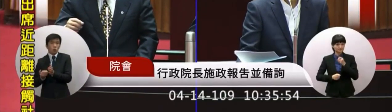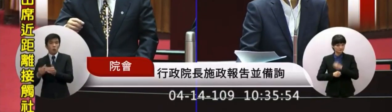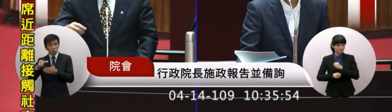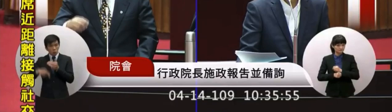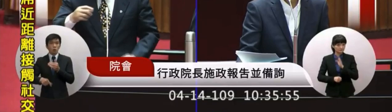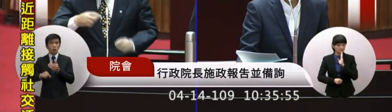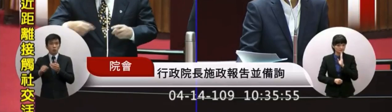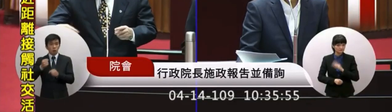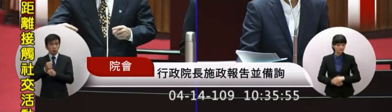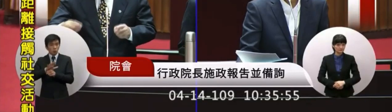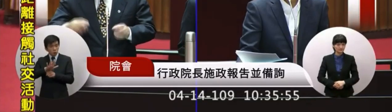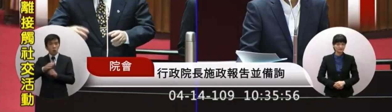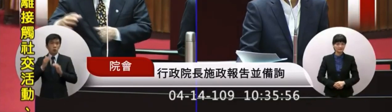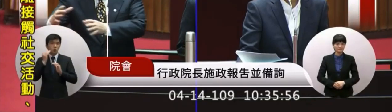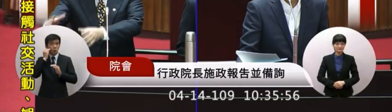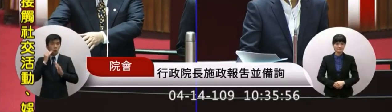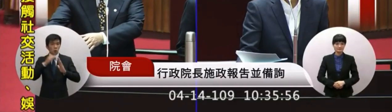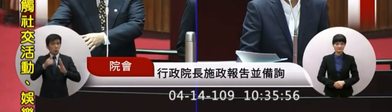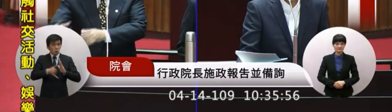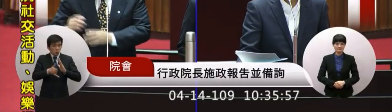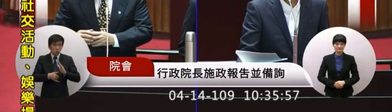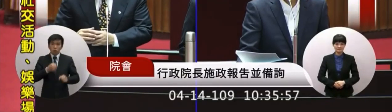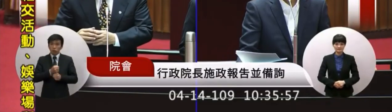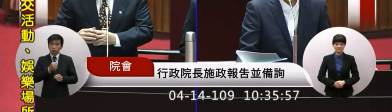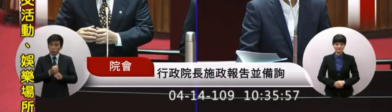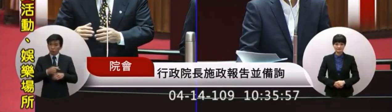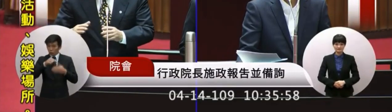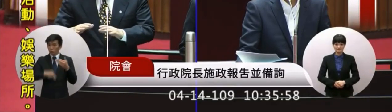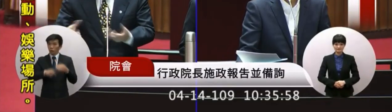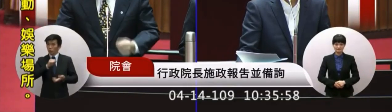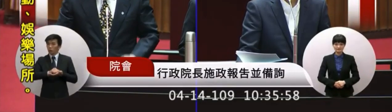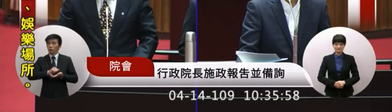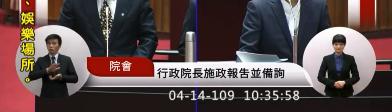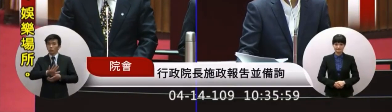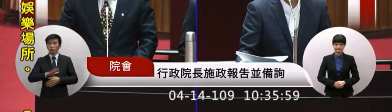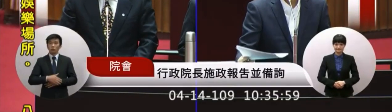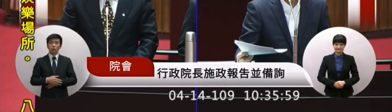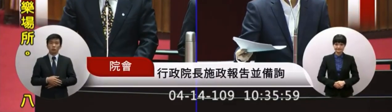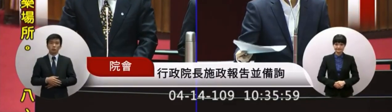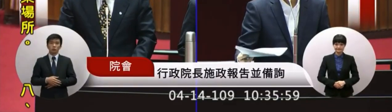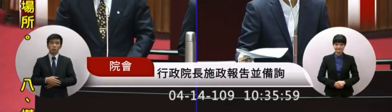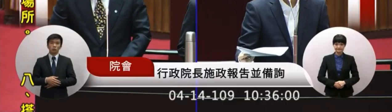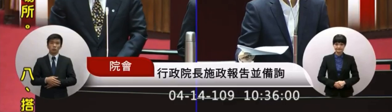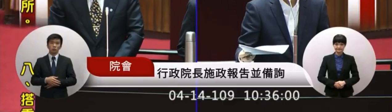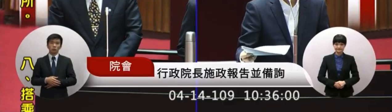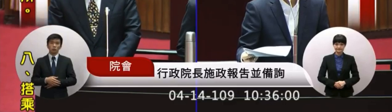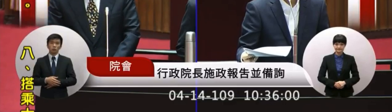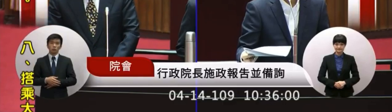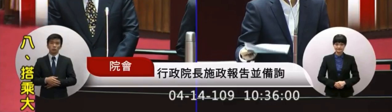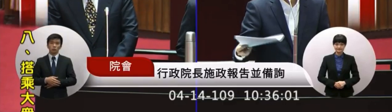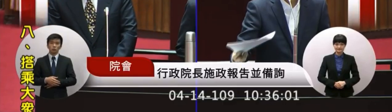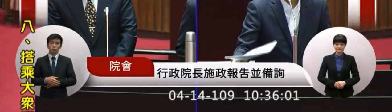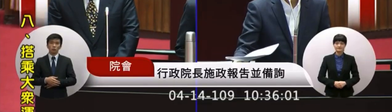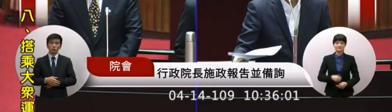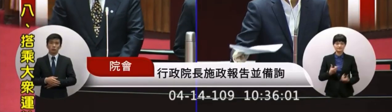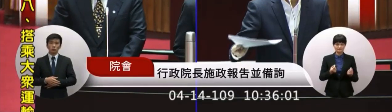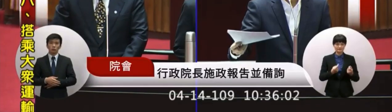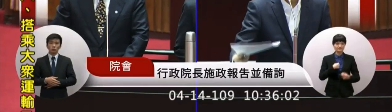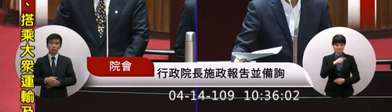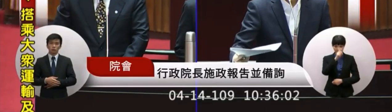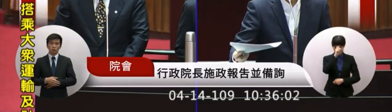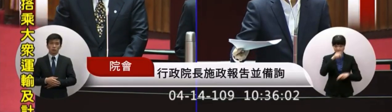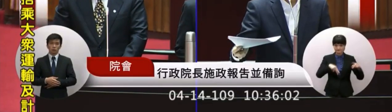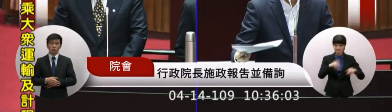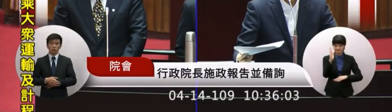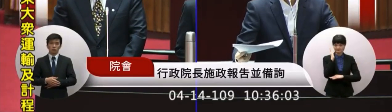度，所以我们就请这些同仁，那就优先他去居家上班。 好， 对， 是。我相对应的部分，我还是期待我们的行政单位应